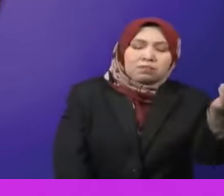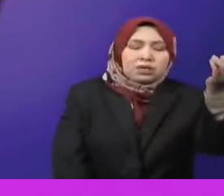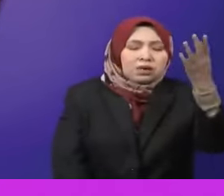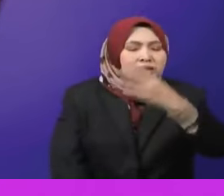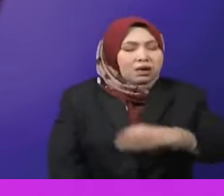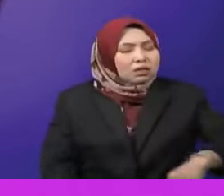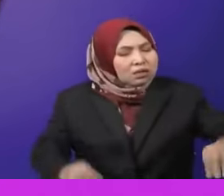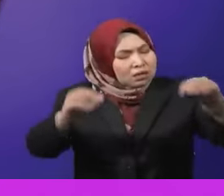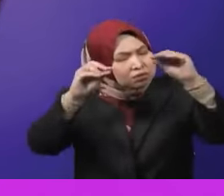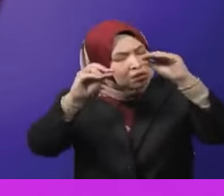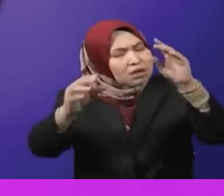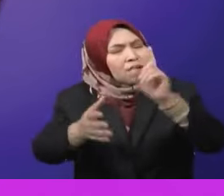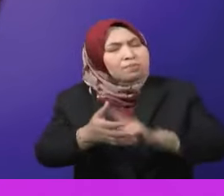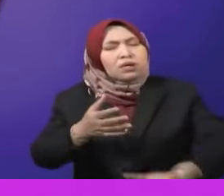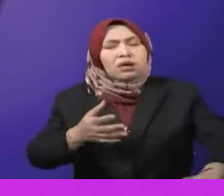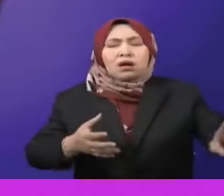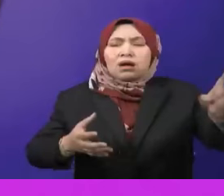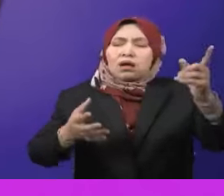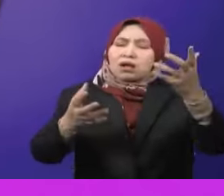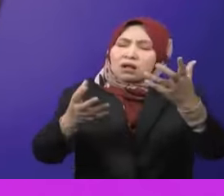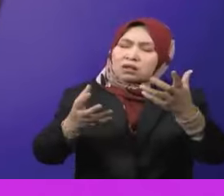مما يشاء.